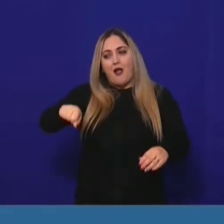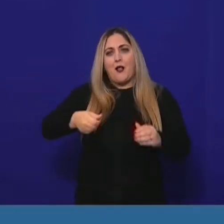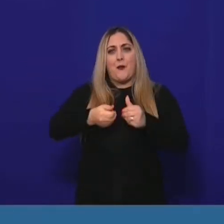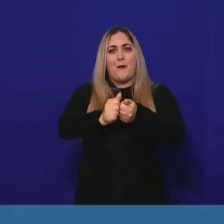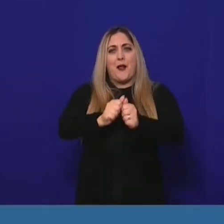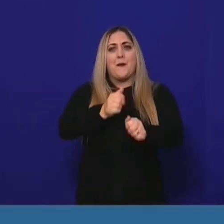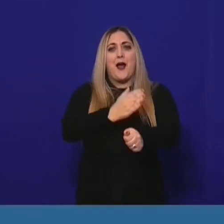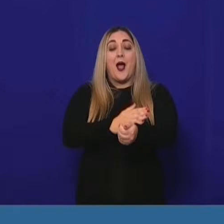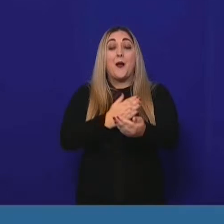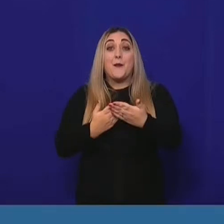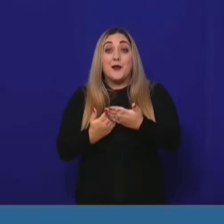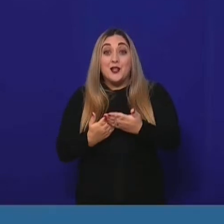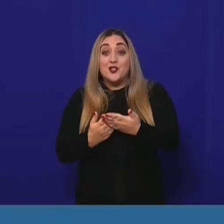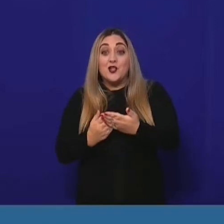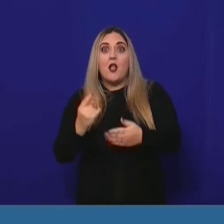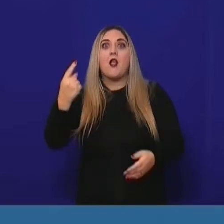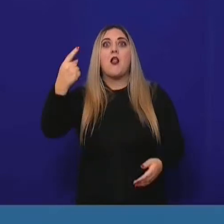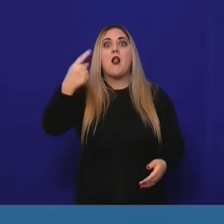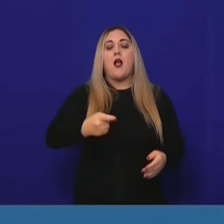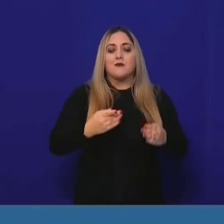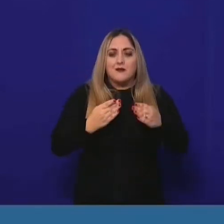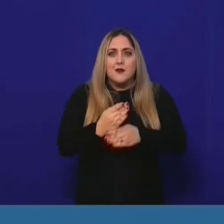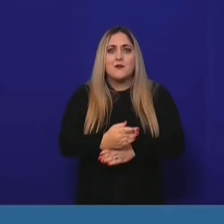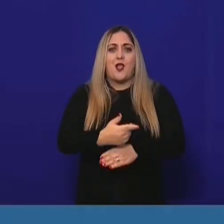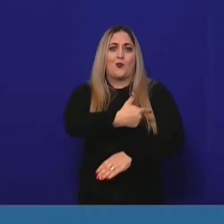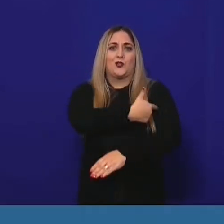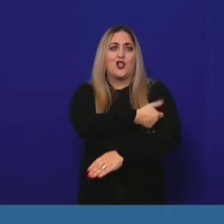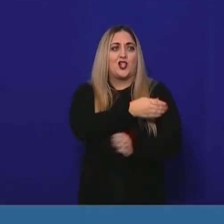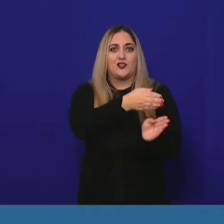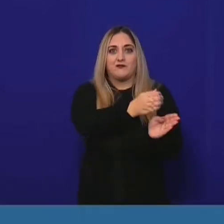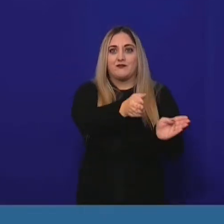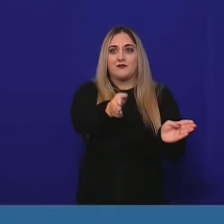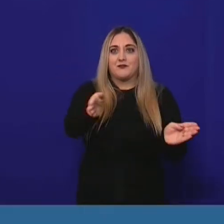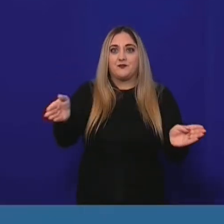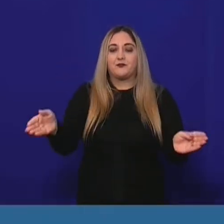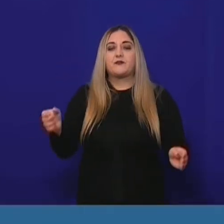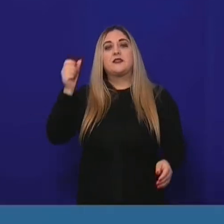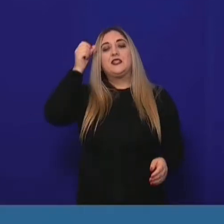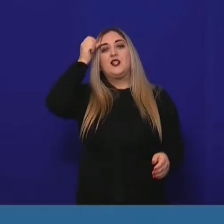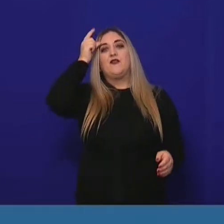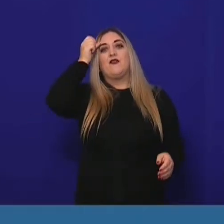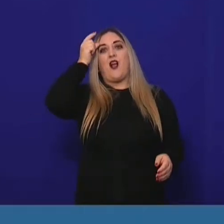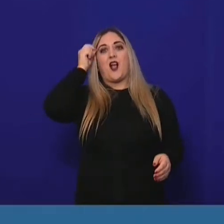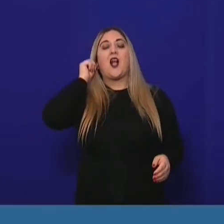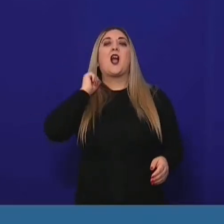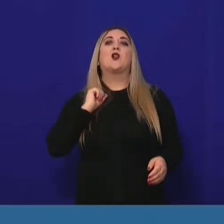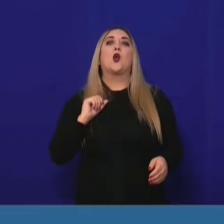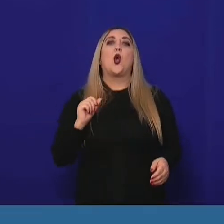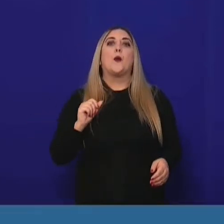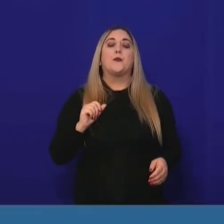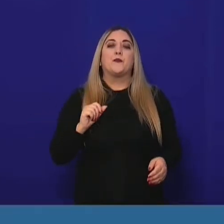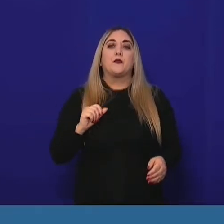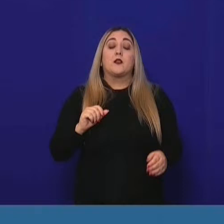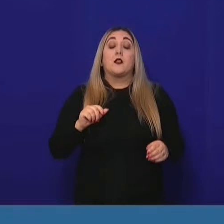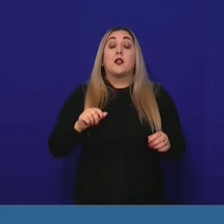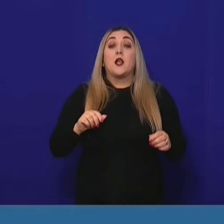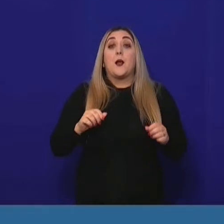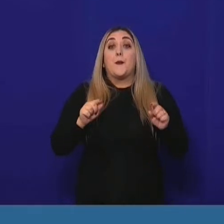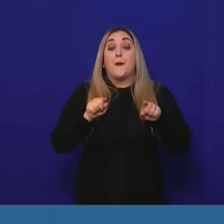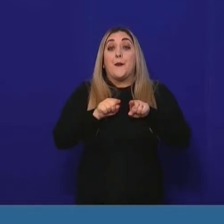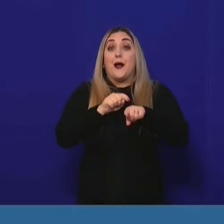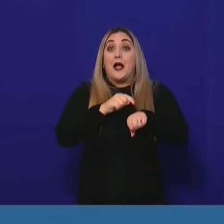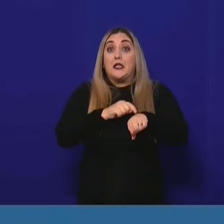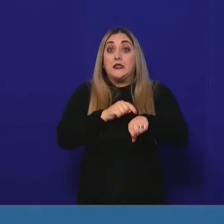biex propju l-ħadd nkun nistgħu nibdew it-tilqim. Nfakkarkom l-iskop ta' dan it-tilqim bħalissa huwa li kemm nistgħu